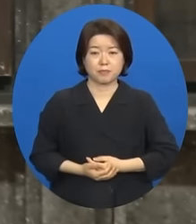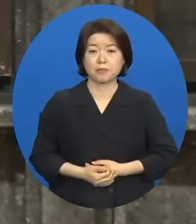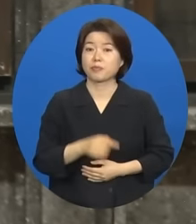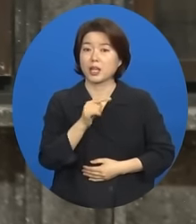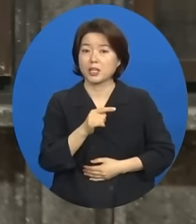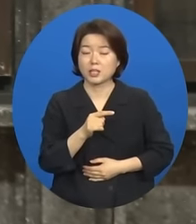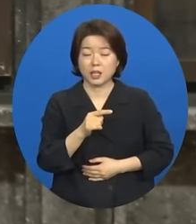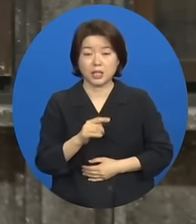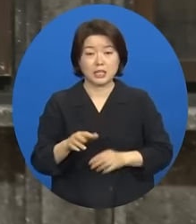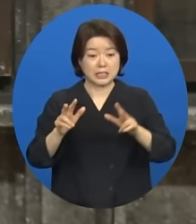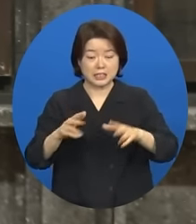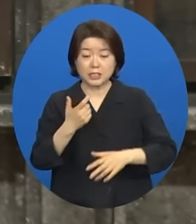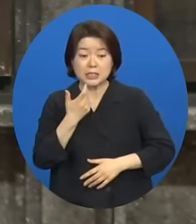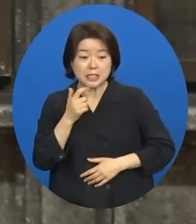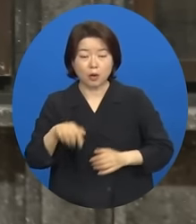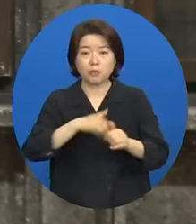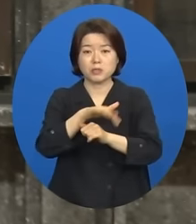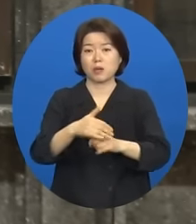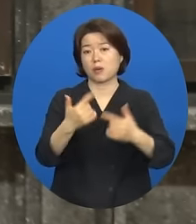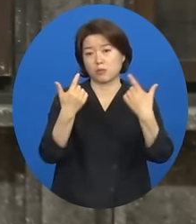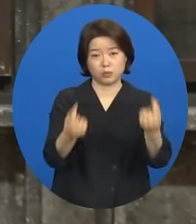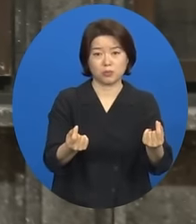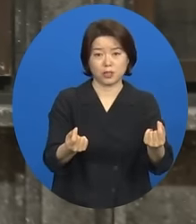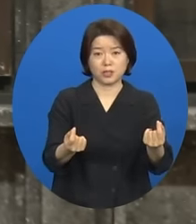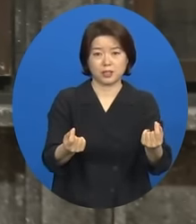이것이 딱 지금 야곱의 상황인 거죠.